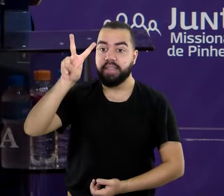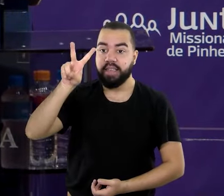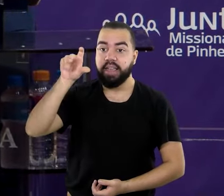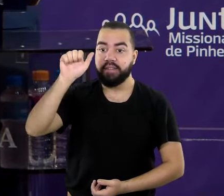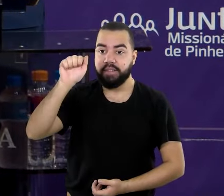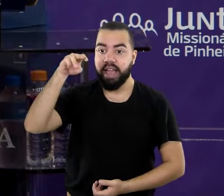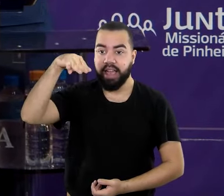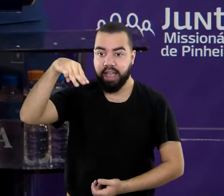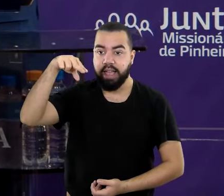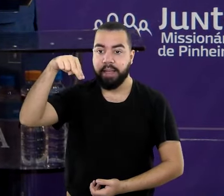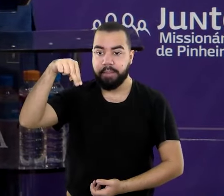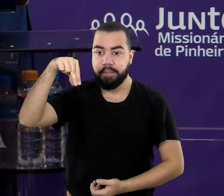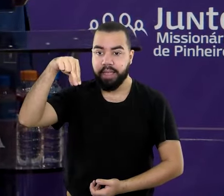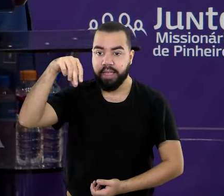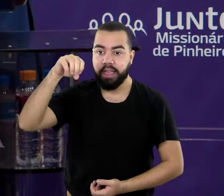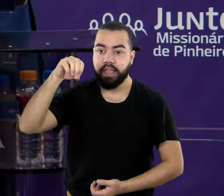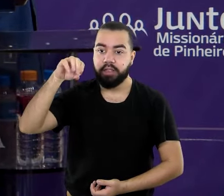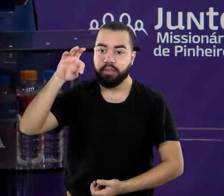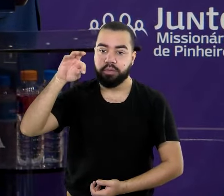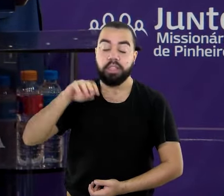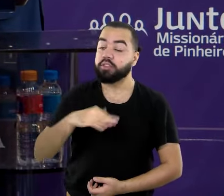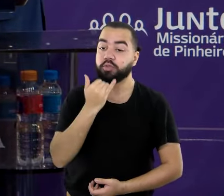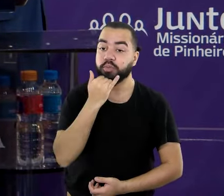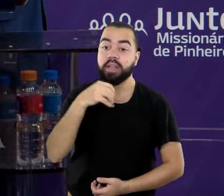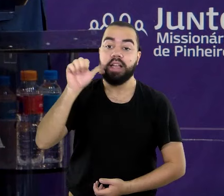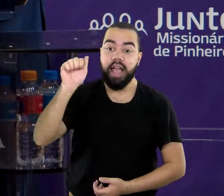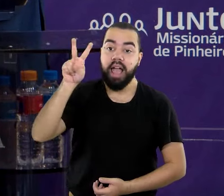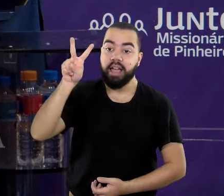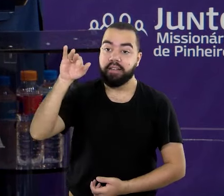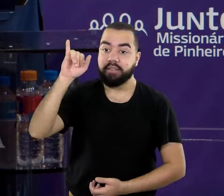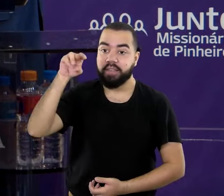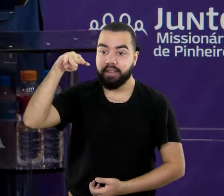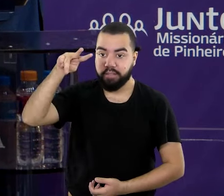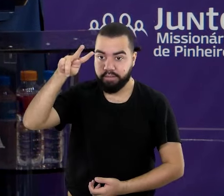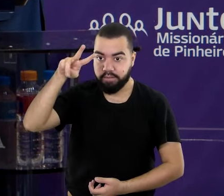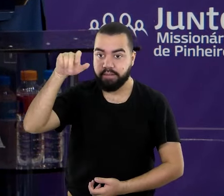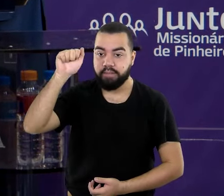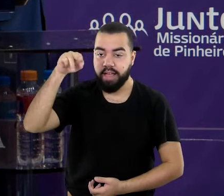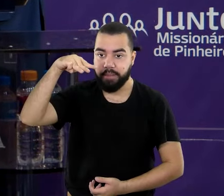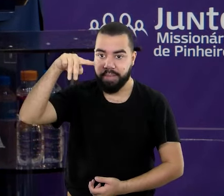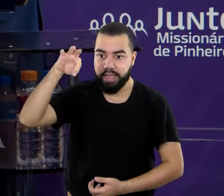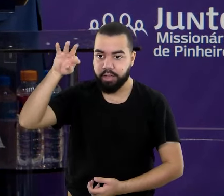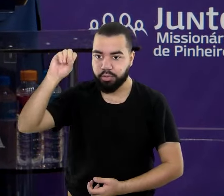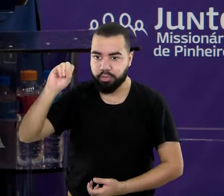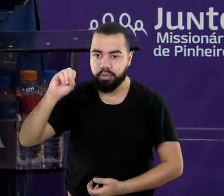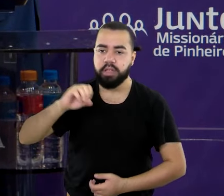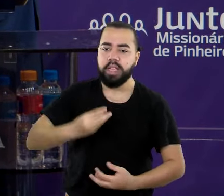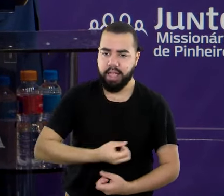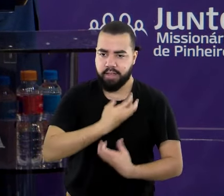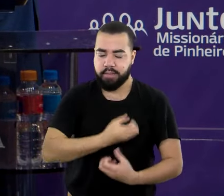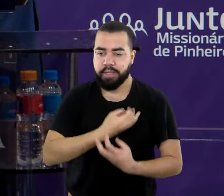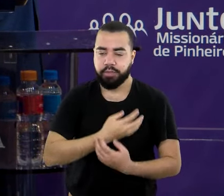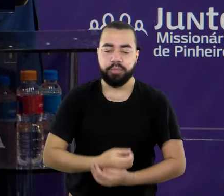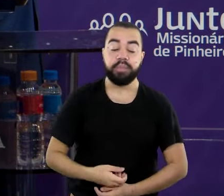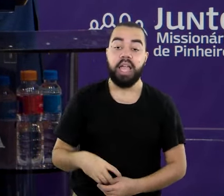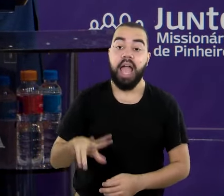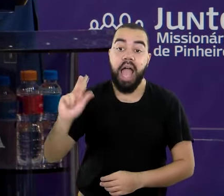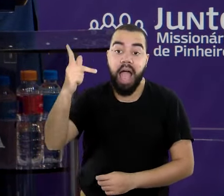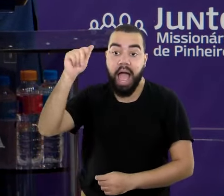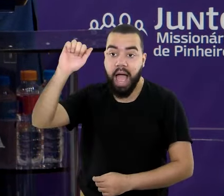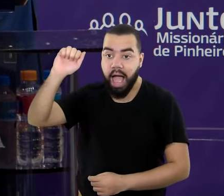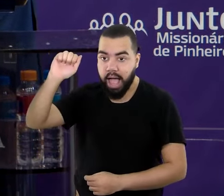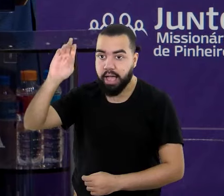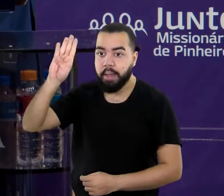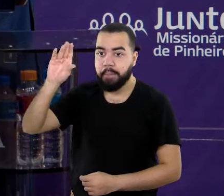부흥하게 하옵소서 말씀했습니다. No Abacuque 3:2 ele fala assim que o dia, naquele dia do Senhor que constituiu